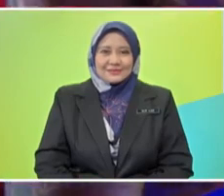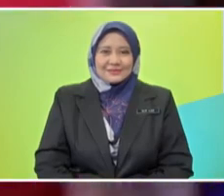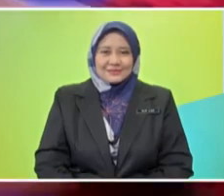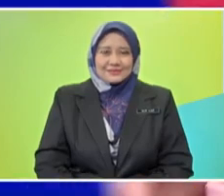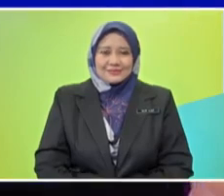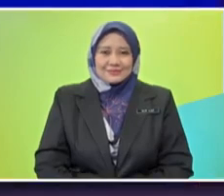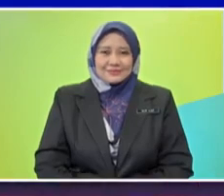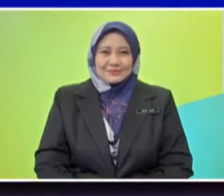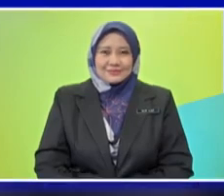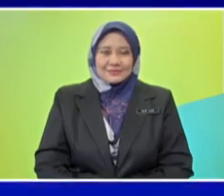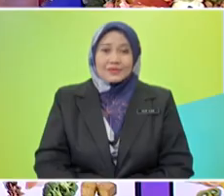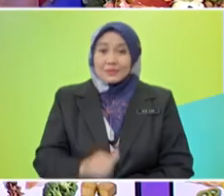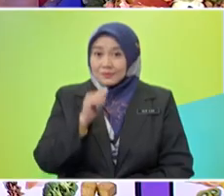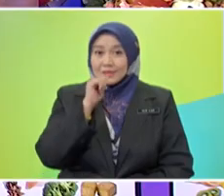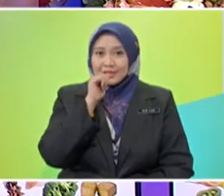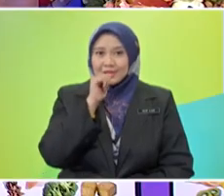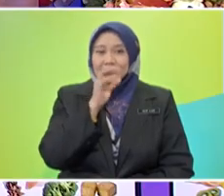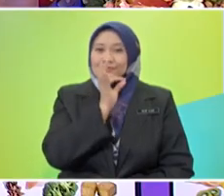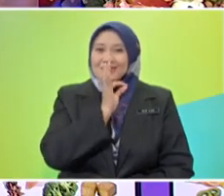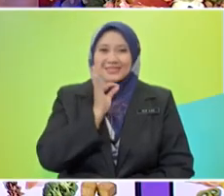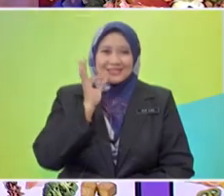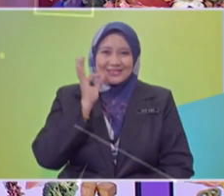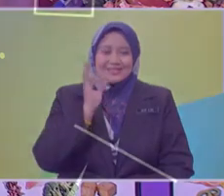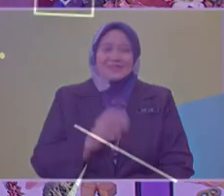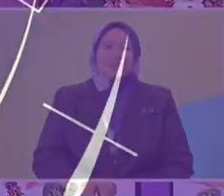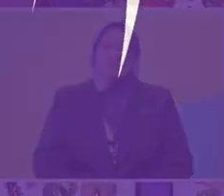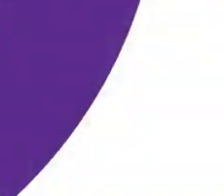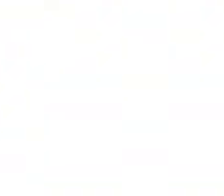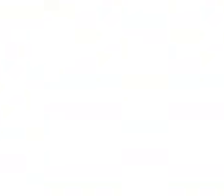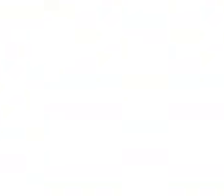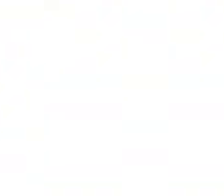Minum, Fizi. Takkan seseorang je minum, kak? Yalah, Fizi.